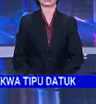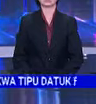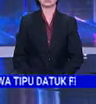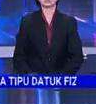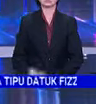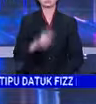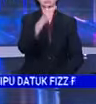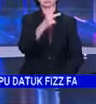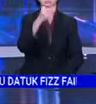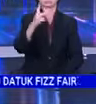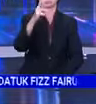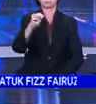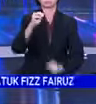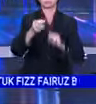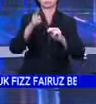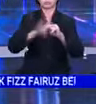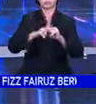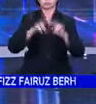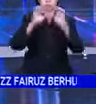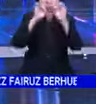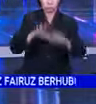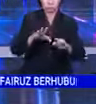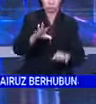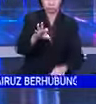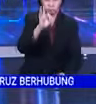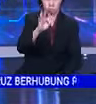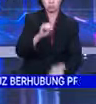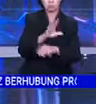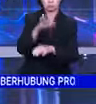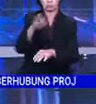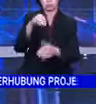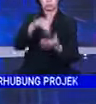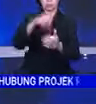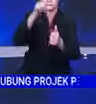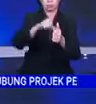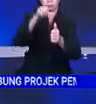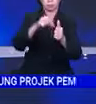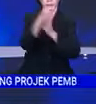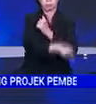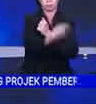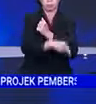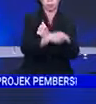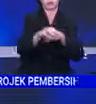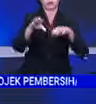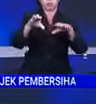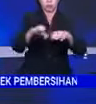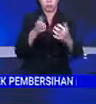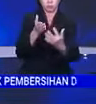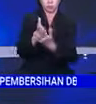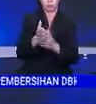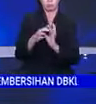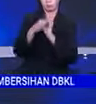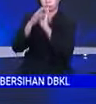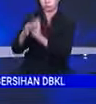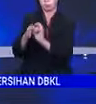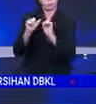Sementara itu, Kementerian Kesihatan meningkatkan kapasiti ujian pengesanan COVID-19 di setiap negeri. Langkah itu dilaksanakan melalui